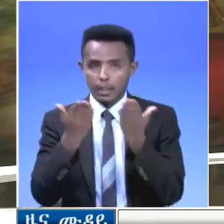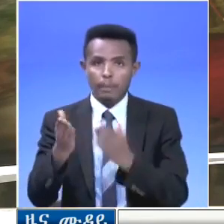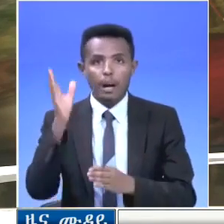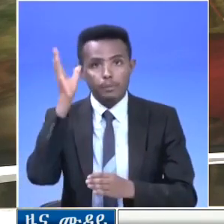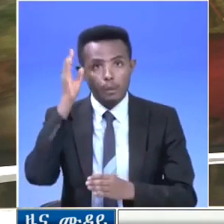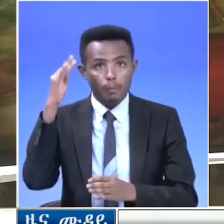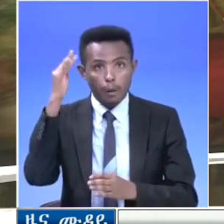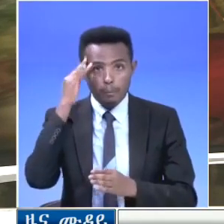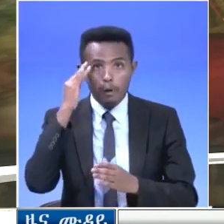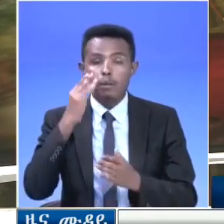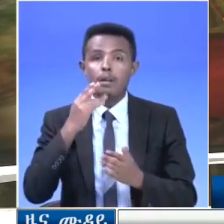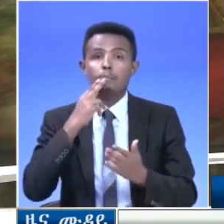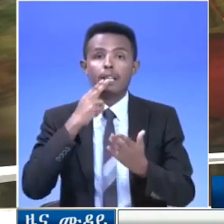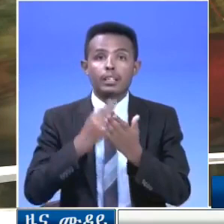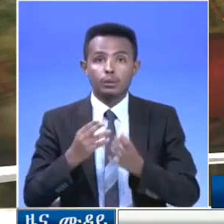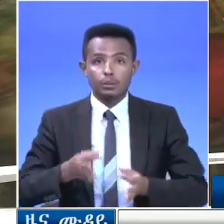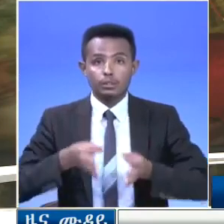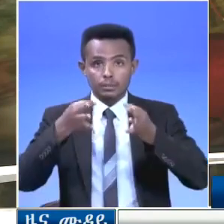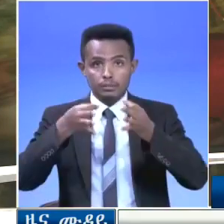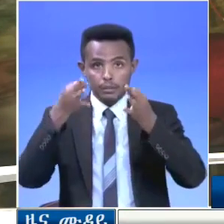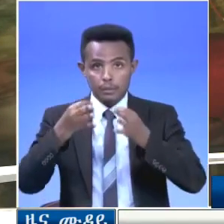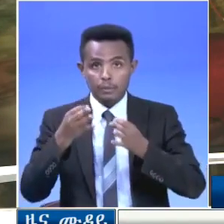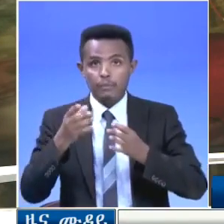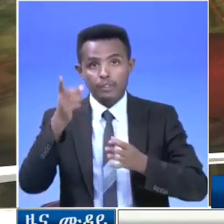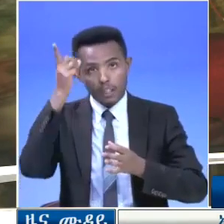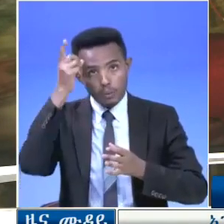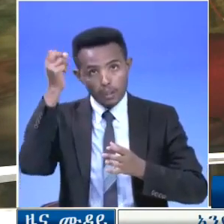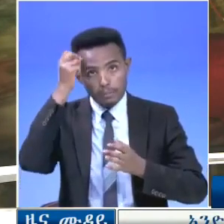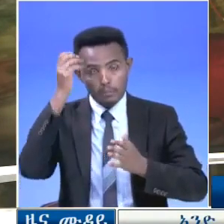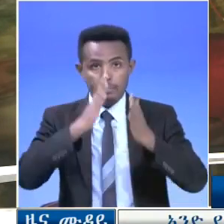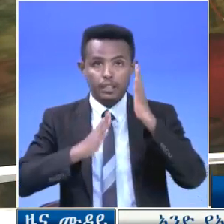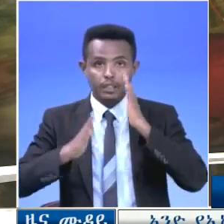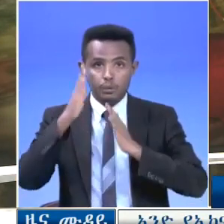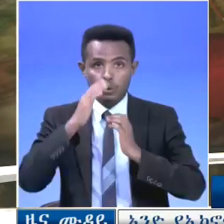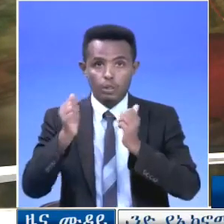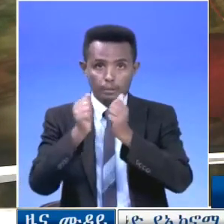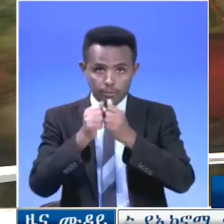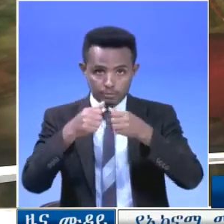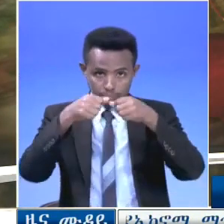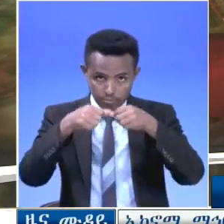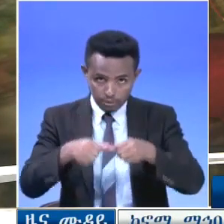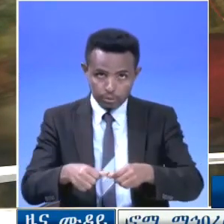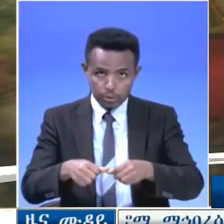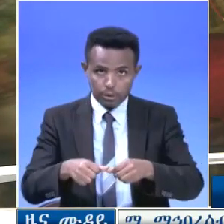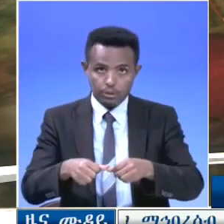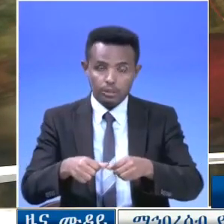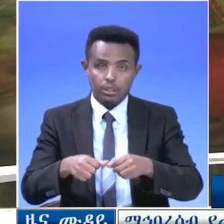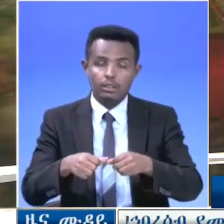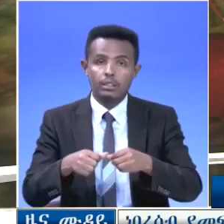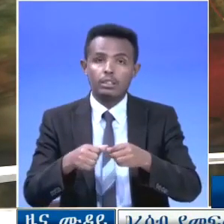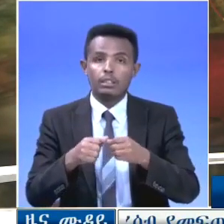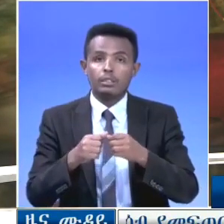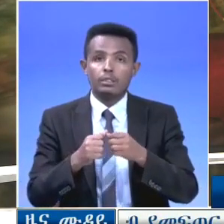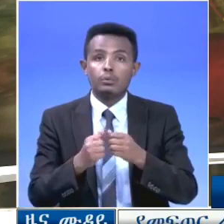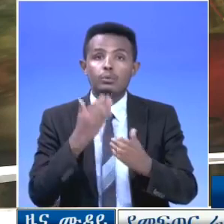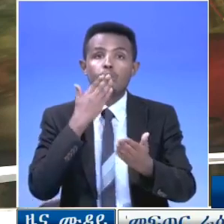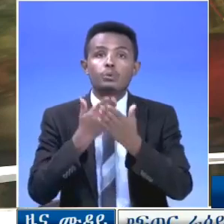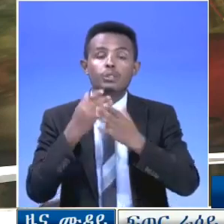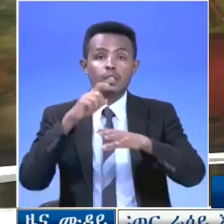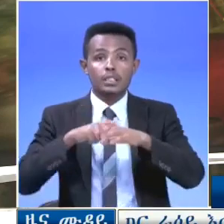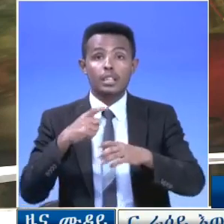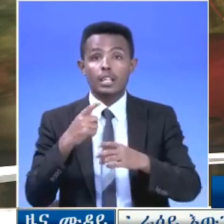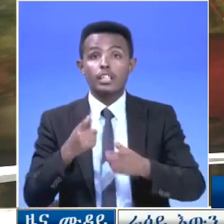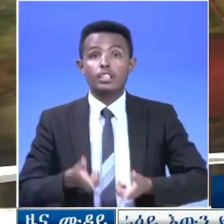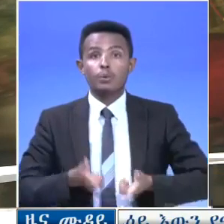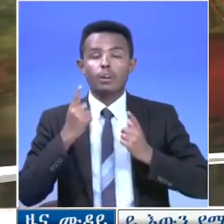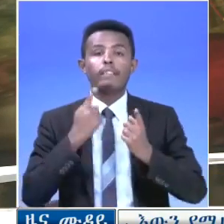ሀብታሙ አባው መረጃዎችን እናንተ አደርሳለሁ ፍቃድ ወልደ ሚካኤል ደግሞ በመልክት ቋንቋ ዘገባዎችን እየተረጎመ አብሮን ይቆያል ጥሩ ጊዜ እንዲኖርን